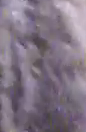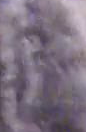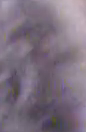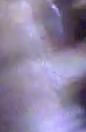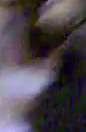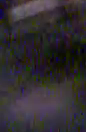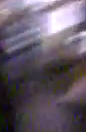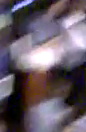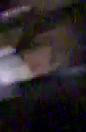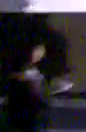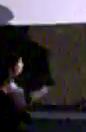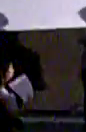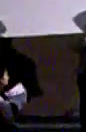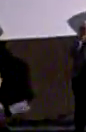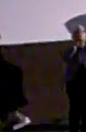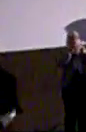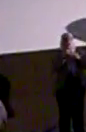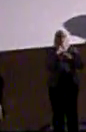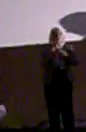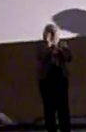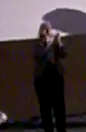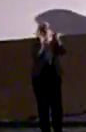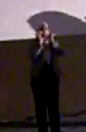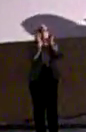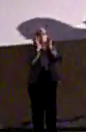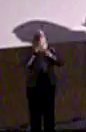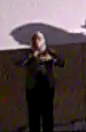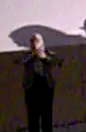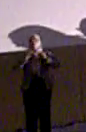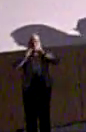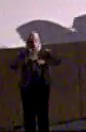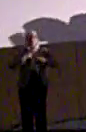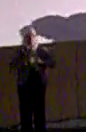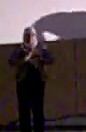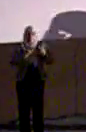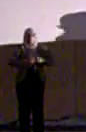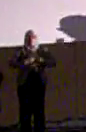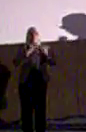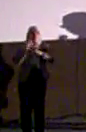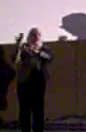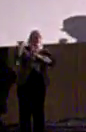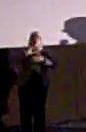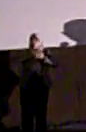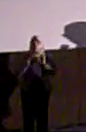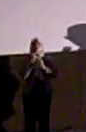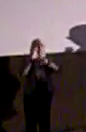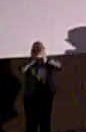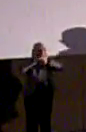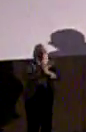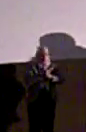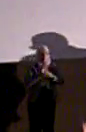هذه التحالفات كسرت طوق الصمت والإنكار الذي كنا نعيشه مجتمعا وسياسيين،